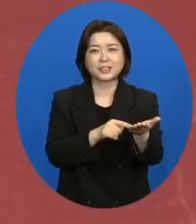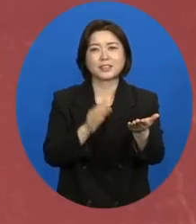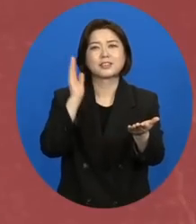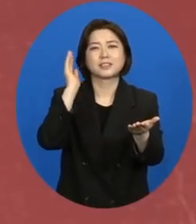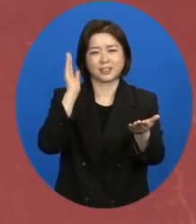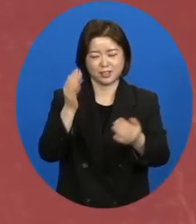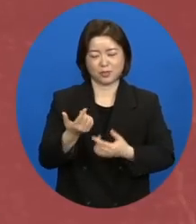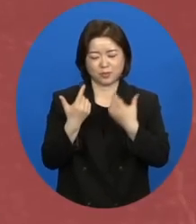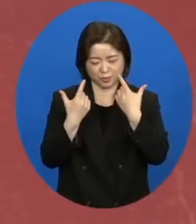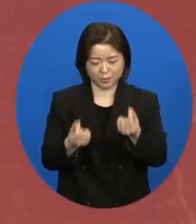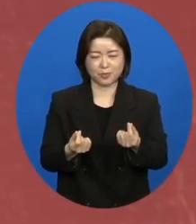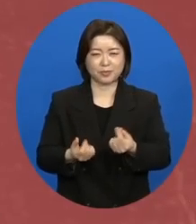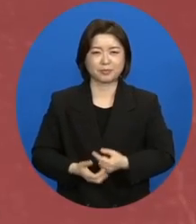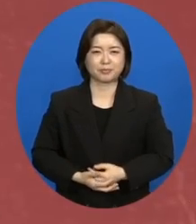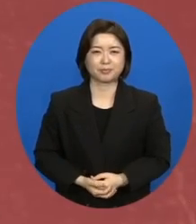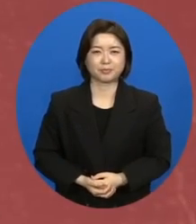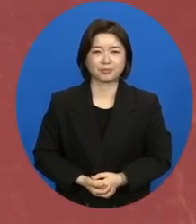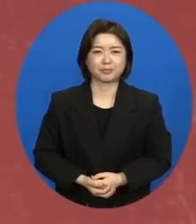얘기예요.